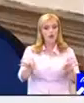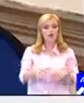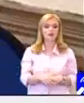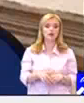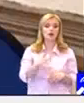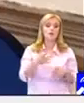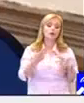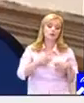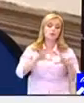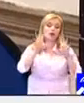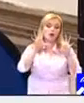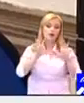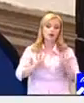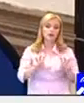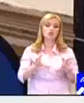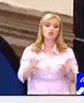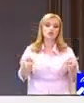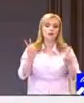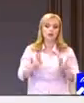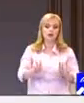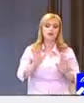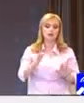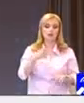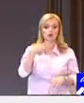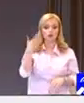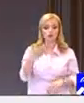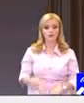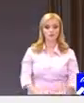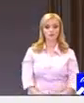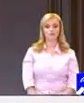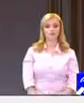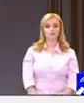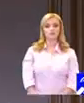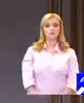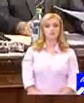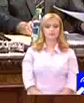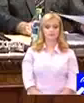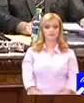cu privire la funcționarea limbilor vorbite nu-și mai au rostul.